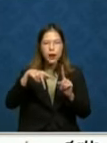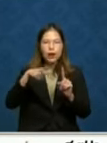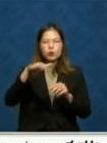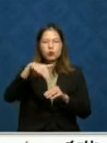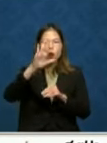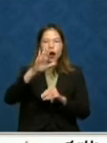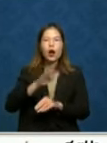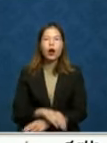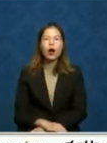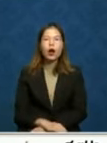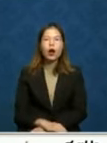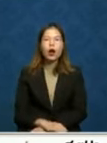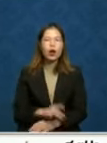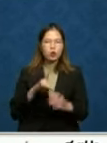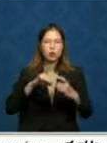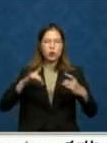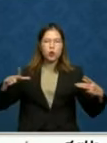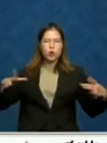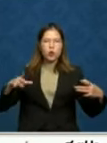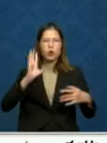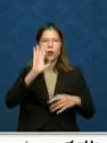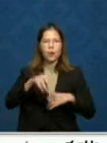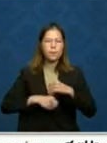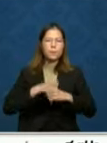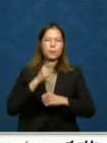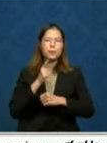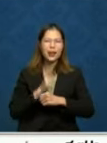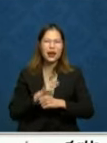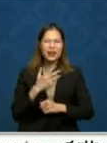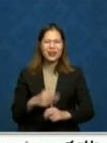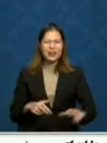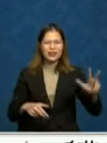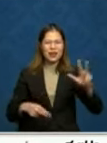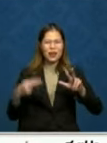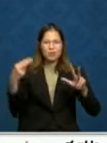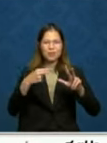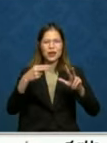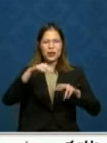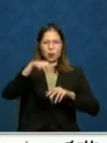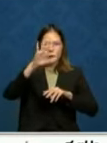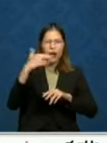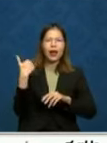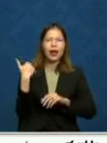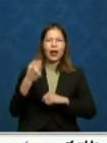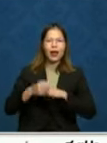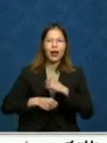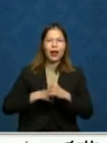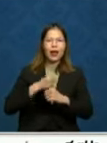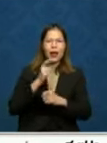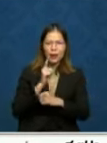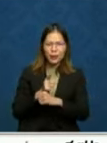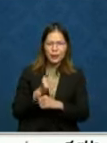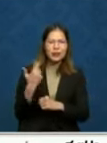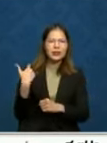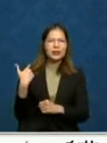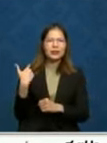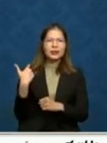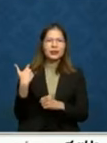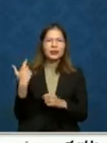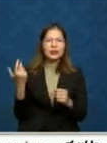21,369 บาทตรงกันข้ามพี่เขาเข้าใจว่าปีหนึ่งได้ 30,000 กว่าอันนี้12เดือนไม่ถึง